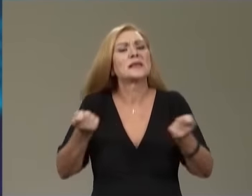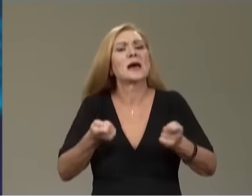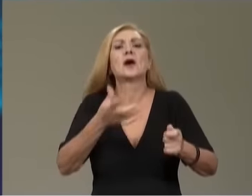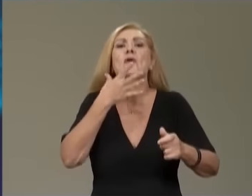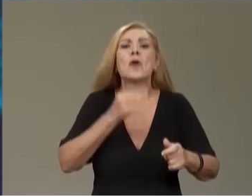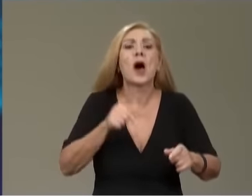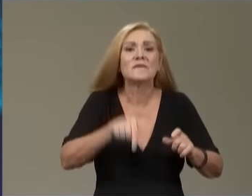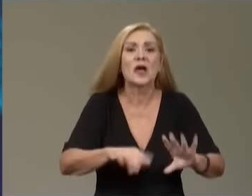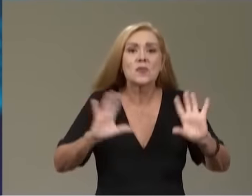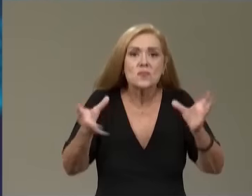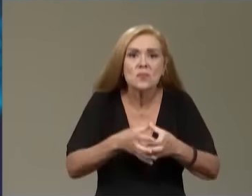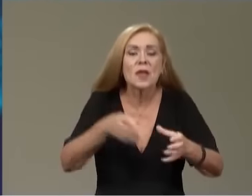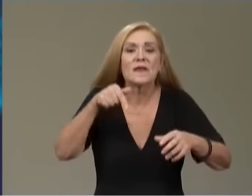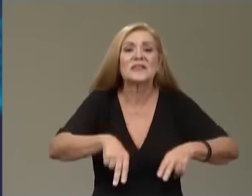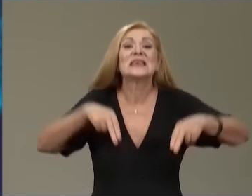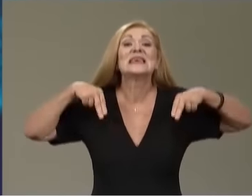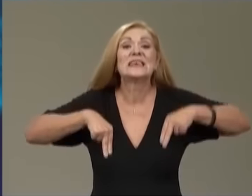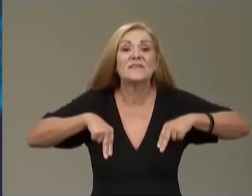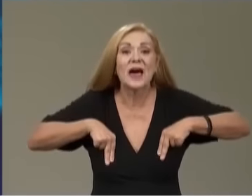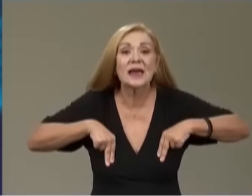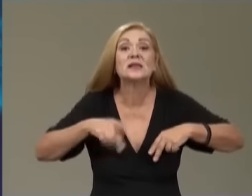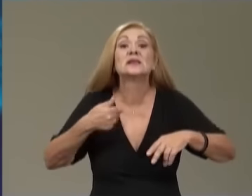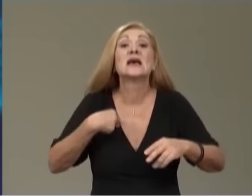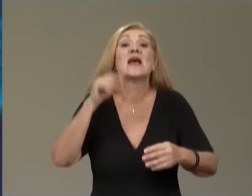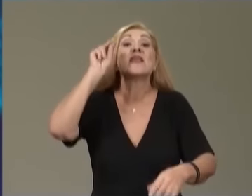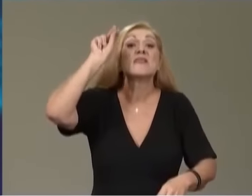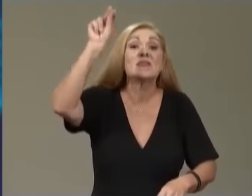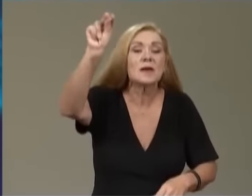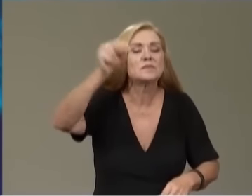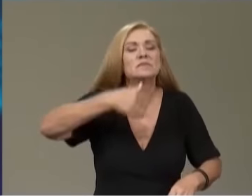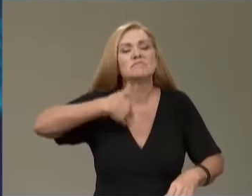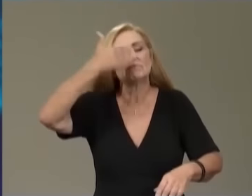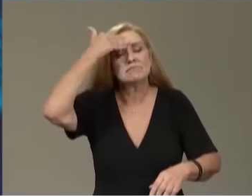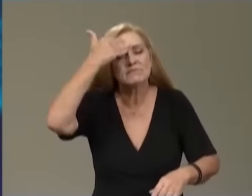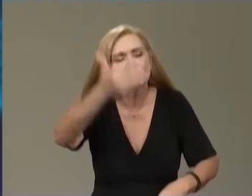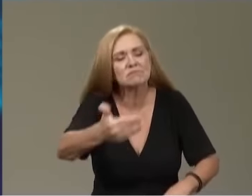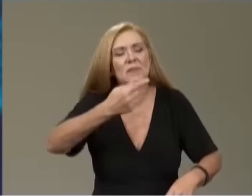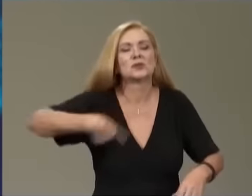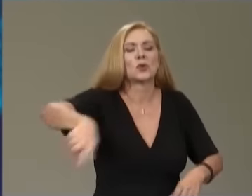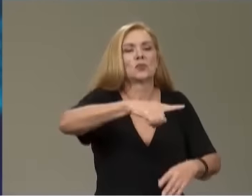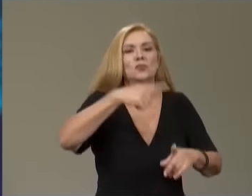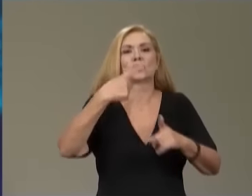αυτή η κυβέρνηση τιμά τις δεσμεύσεις που έχει δώσει στον ελληνικό λαό.